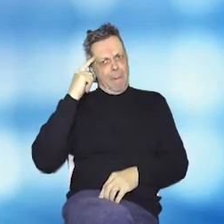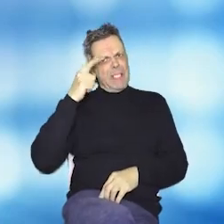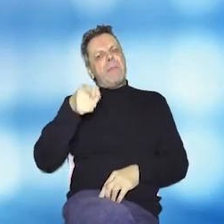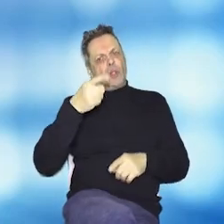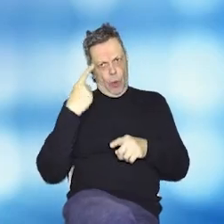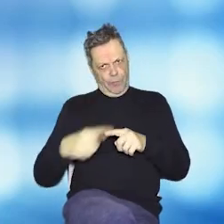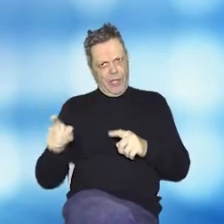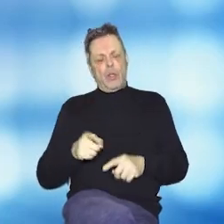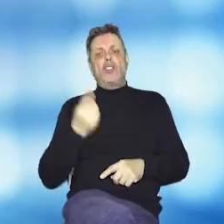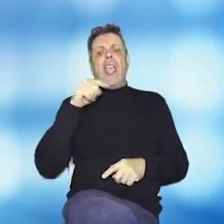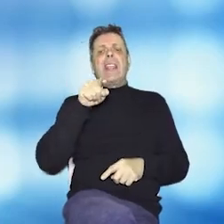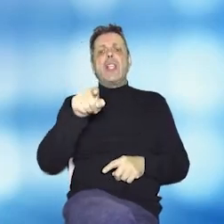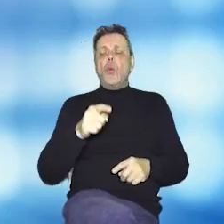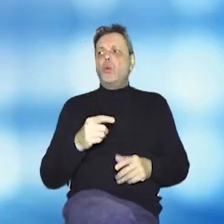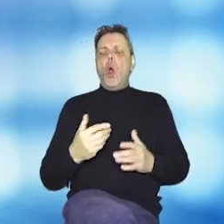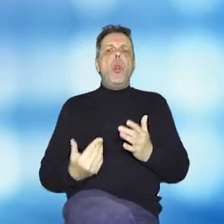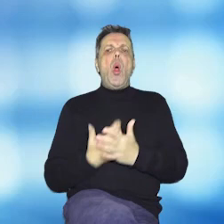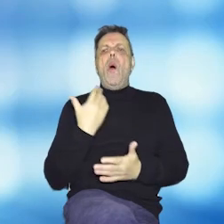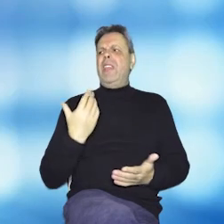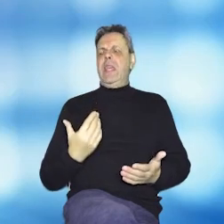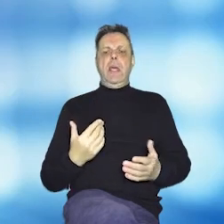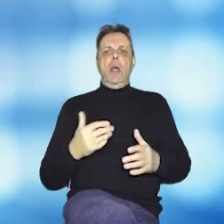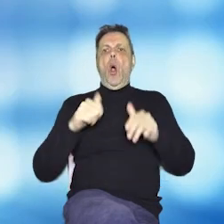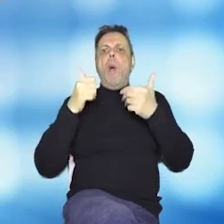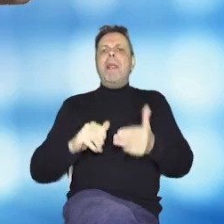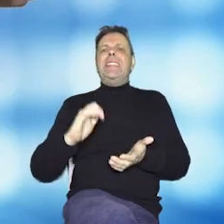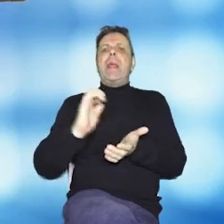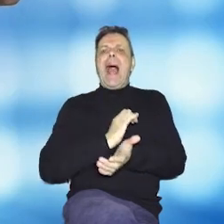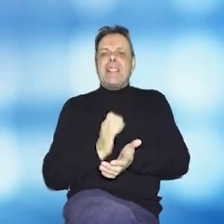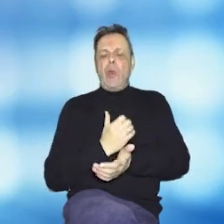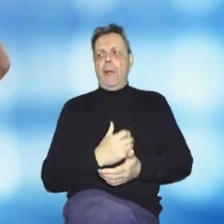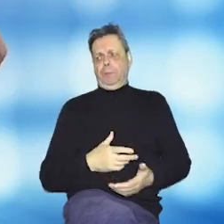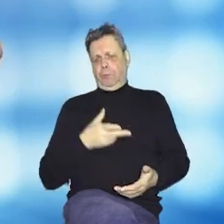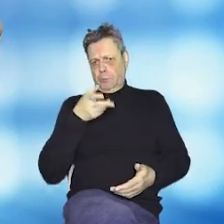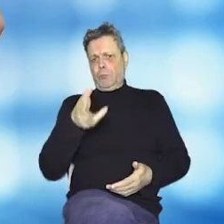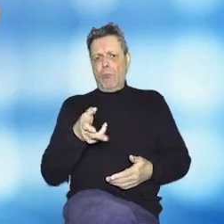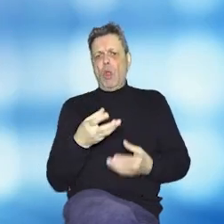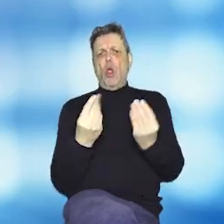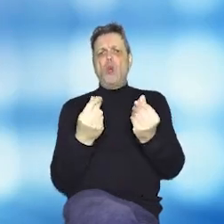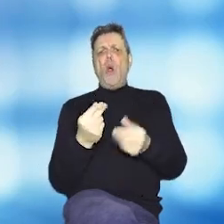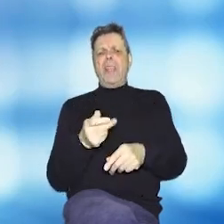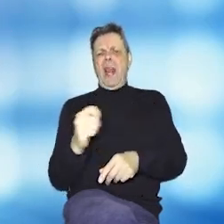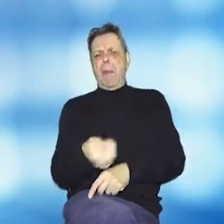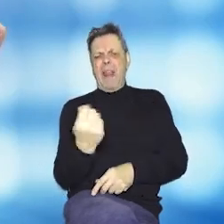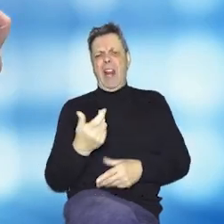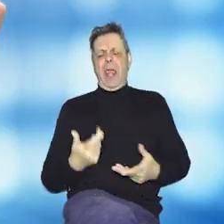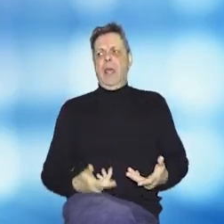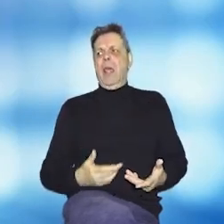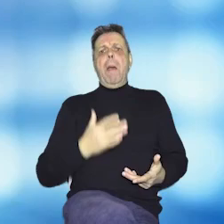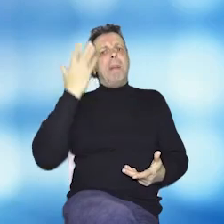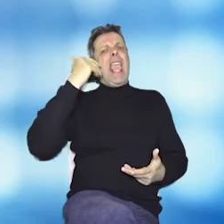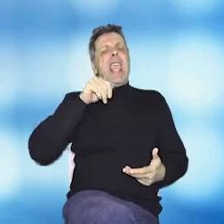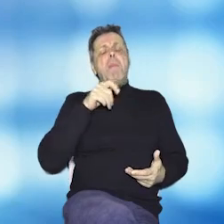toga nedostaje, a da su to sve neki novi suvremeni oblici, recimo nasilja, ove komercijalne prevare, koje nekad nije ih bilo, ih je bilo vrlo